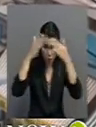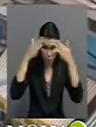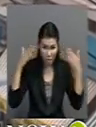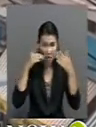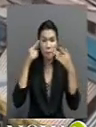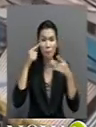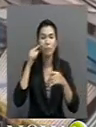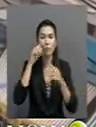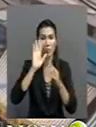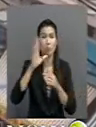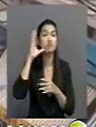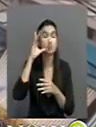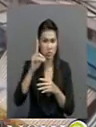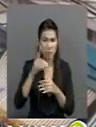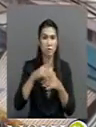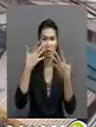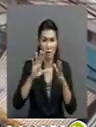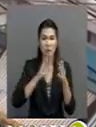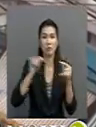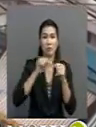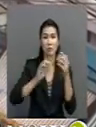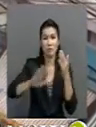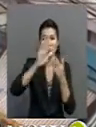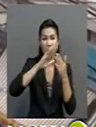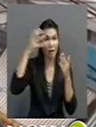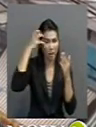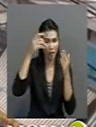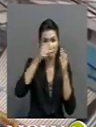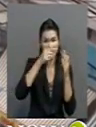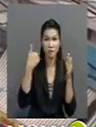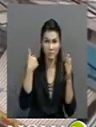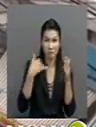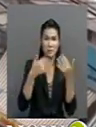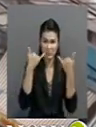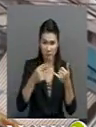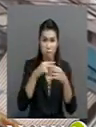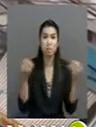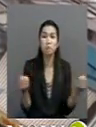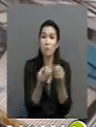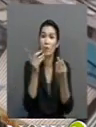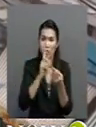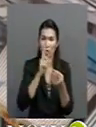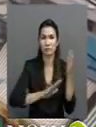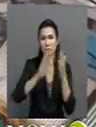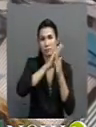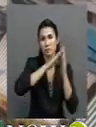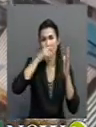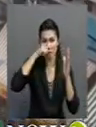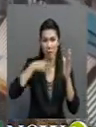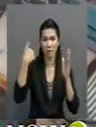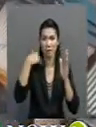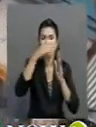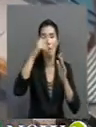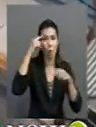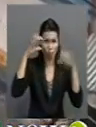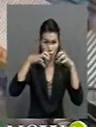อนบนในช่วงของวันพรุ่งนี้และบริเวณของประเทศลาวต่อไปนะครับลักษณะเช่นนี้จะส่งผลกับบริเวณของประเทศไทยจะมีฝนเ